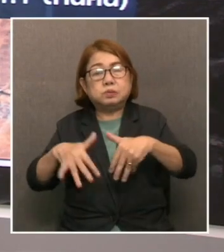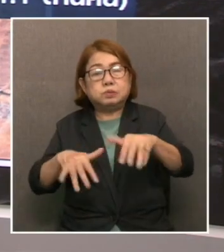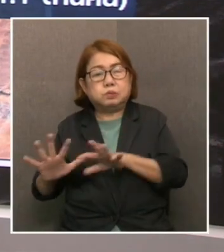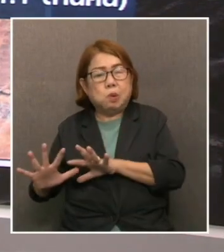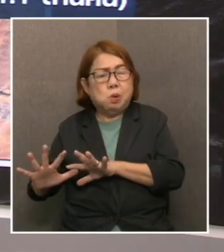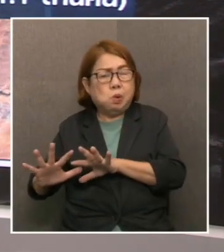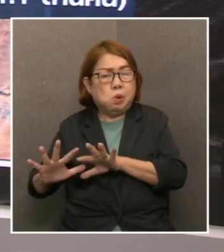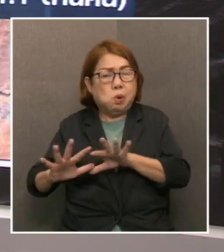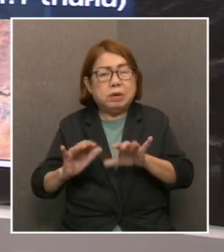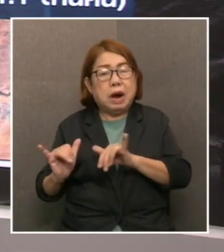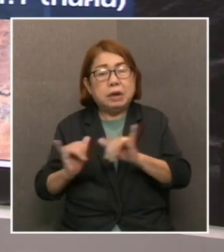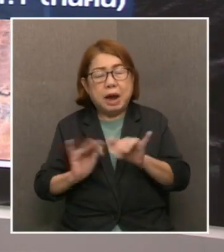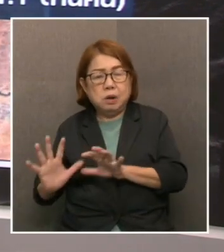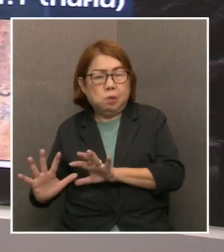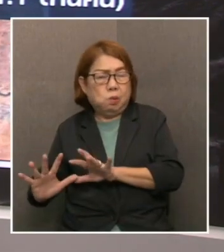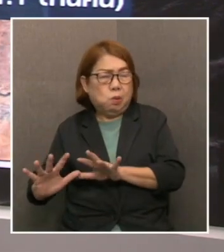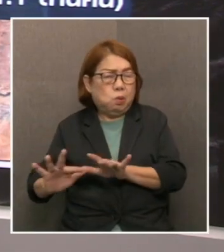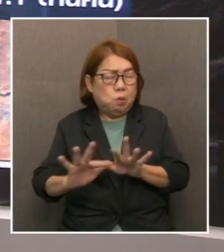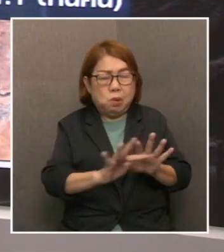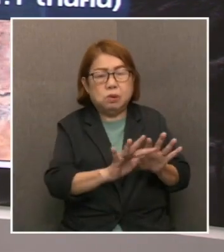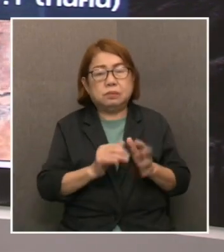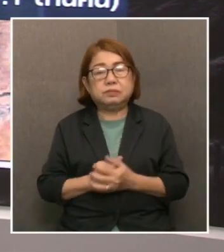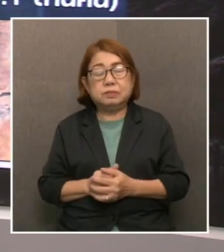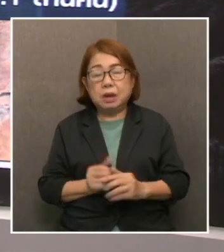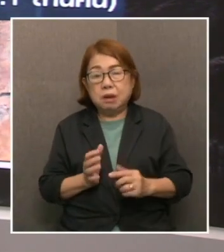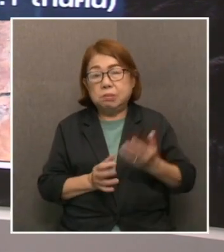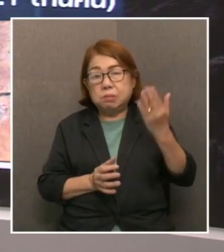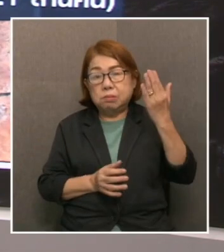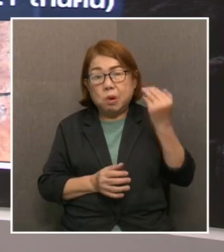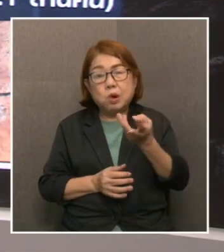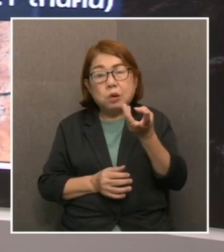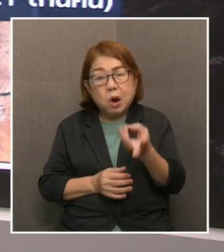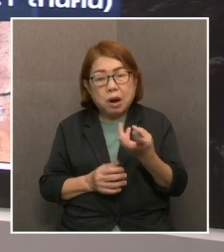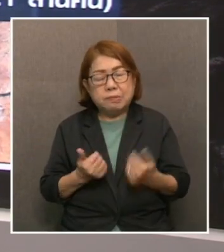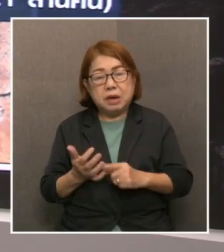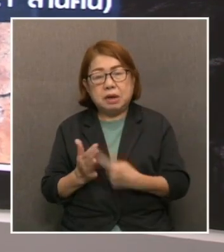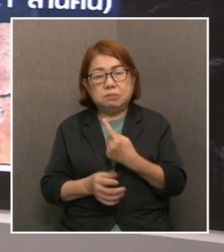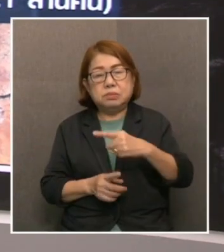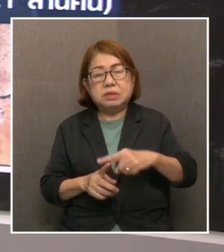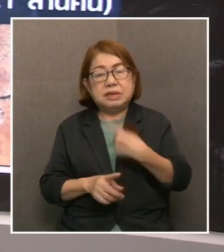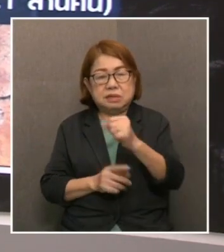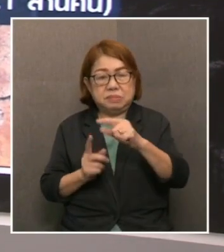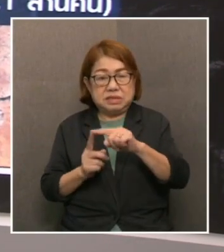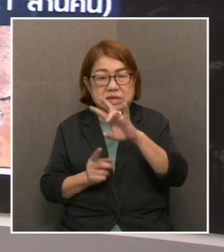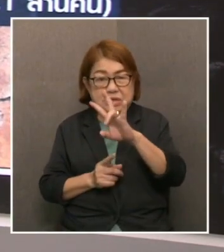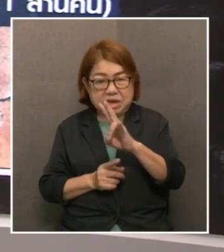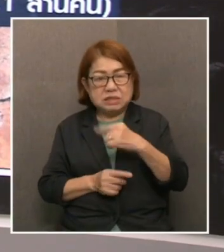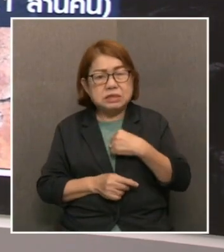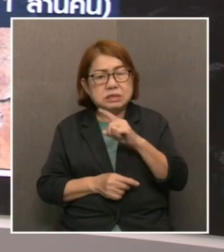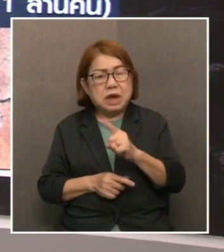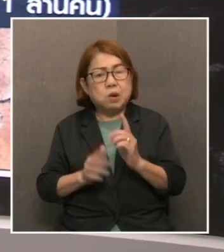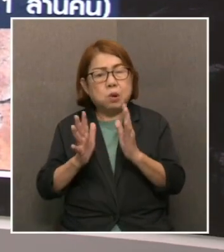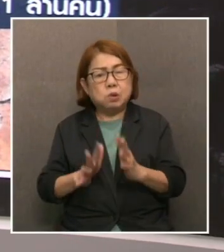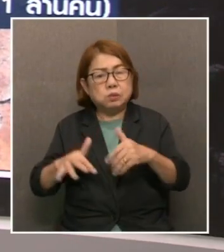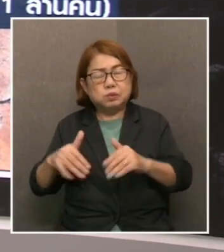อพยพผู้คนครั้งใหญ่่ที่สุดเลยนะคะนับตั้งแต่ 7ตุลาคมปี2566คือให้อพยพเนี่ยกว่า